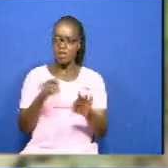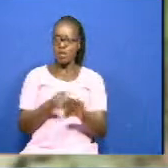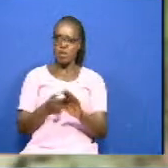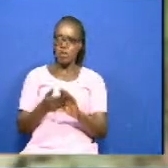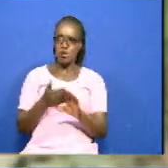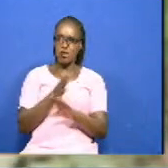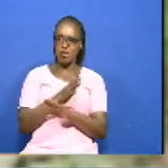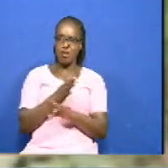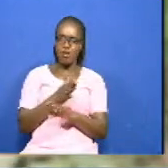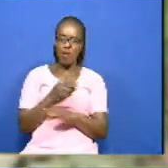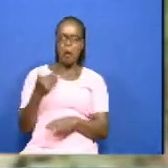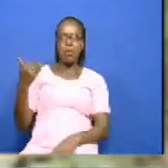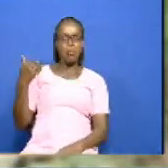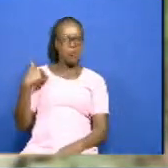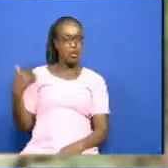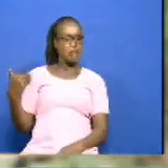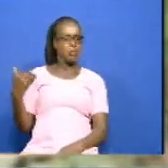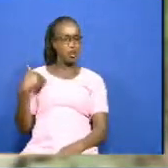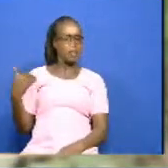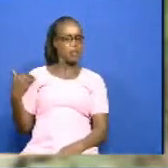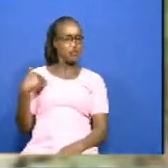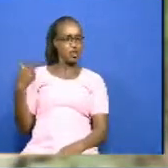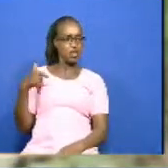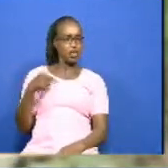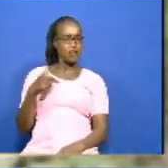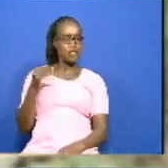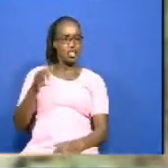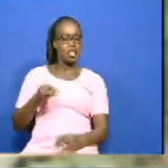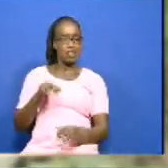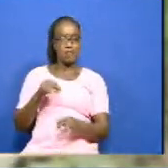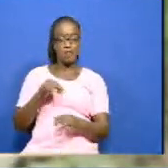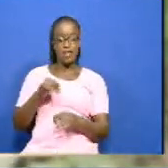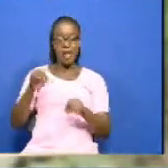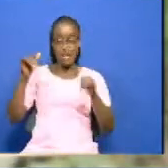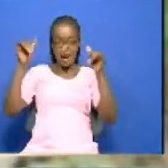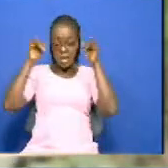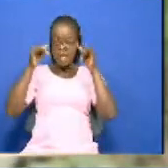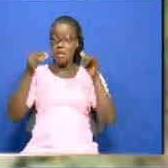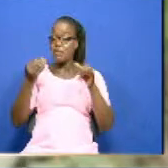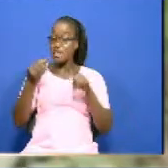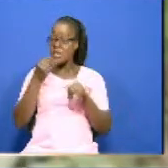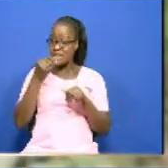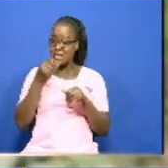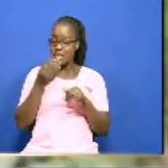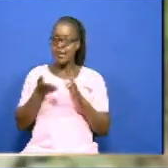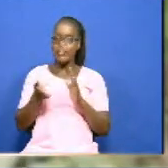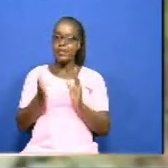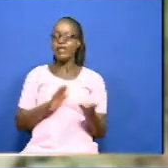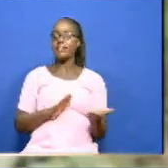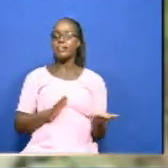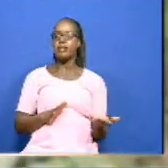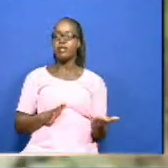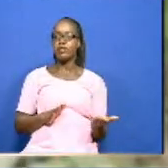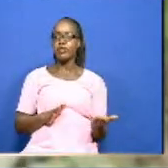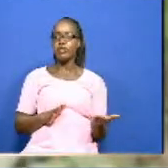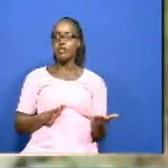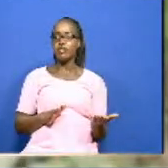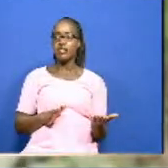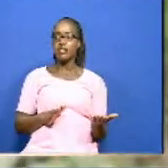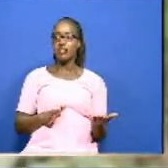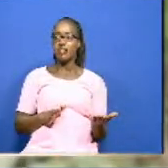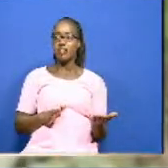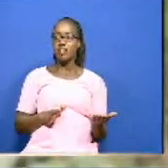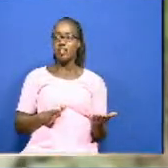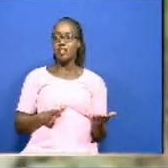ilikuwa inatusumbua sana, maana mifugo wakila wanakufa, mifugo inachukua space. Kwa hivyo